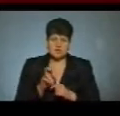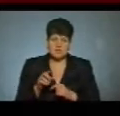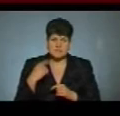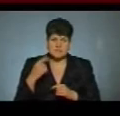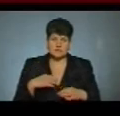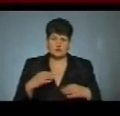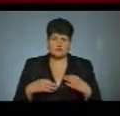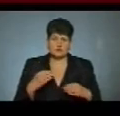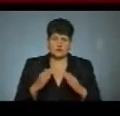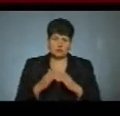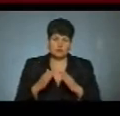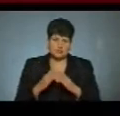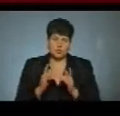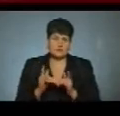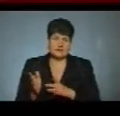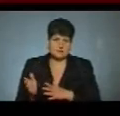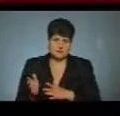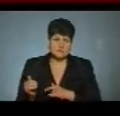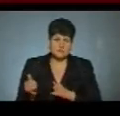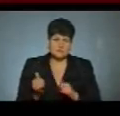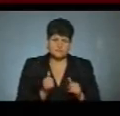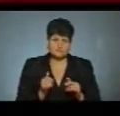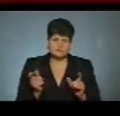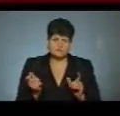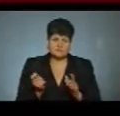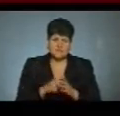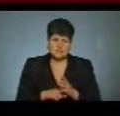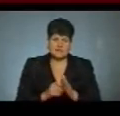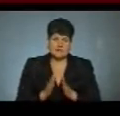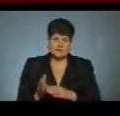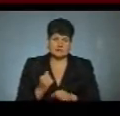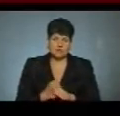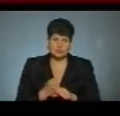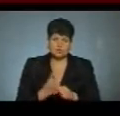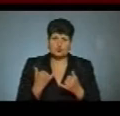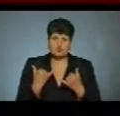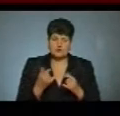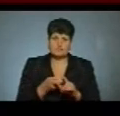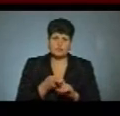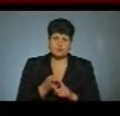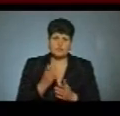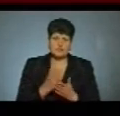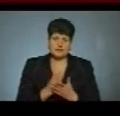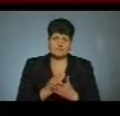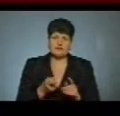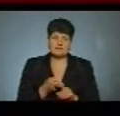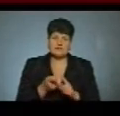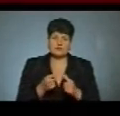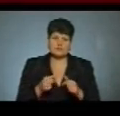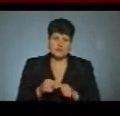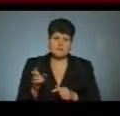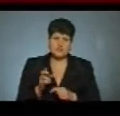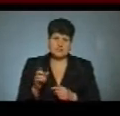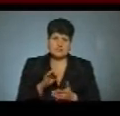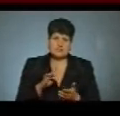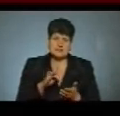психоневрологічного будинку-інтернату забезпечити закритий режим роботи. Сьогодні інфікований знаходиться в інфекційному відділенні Бережанської